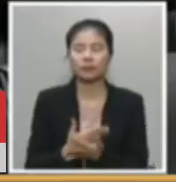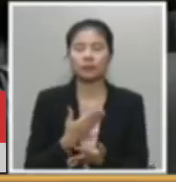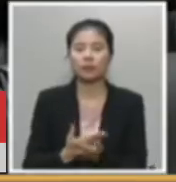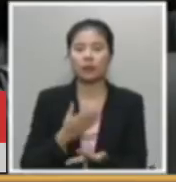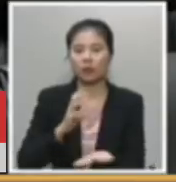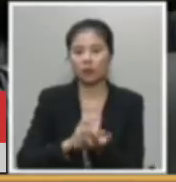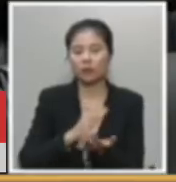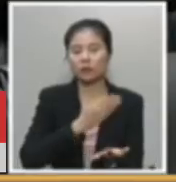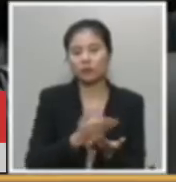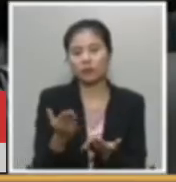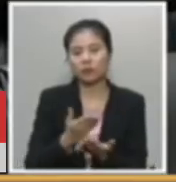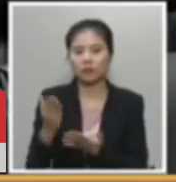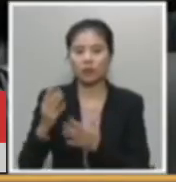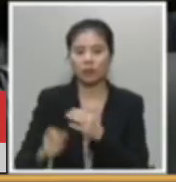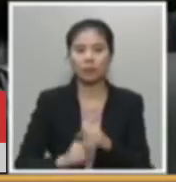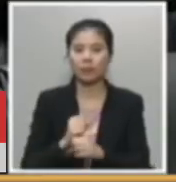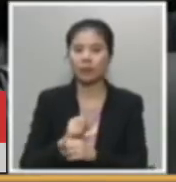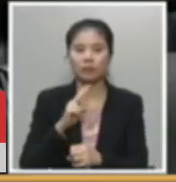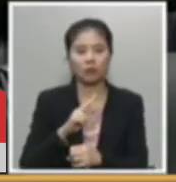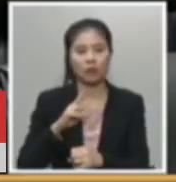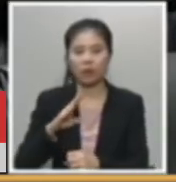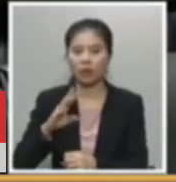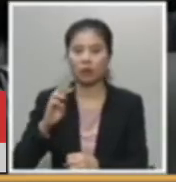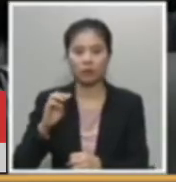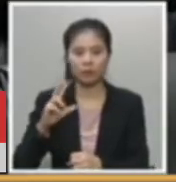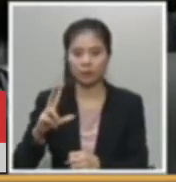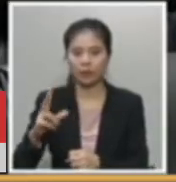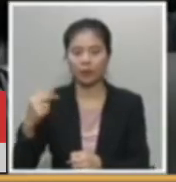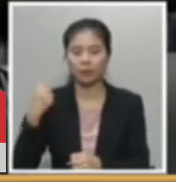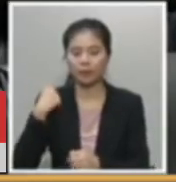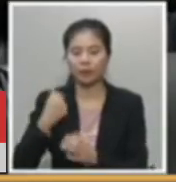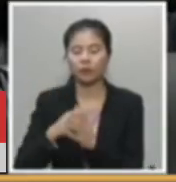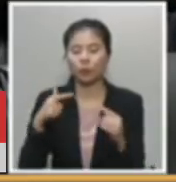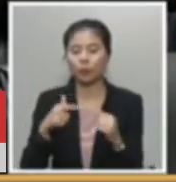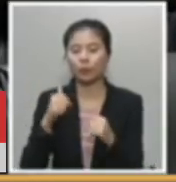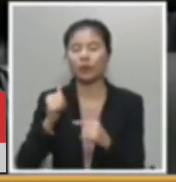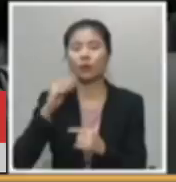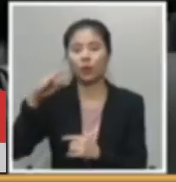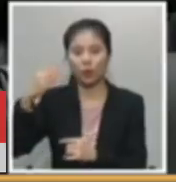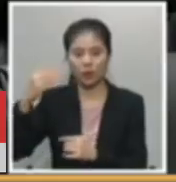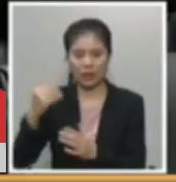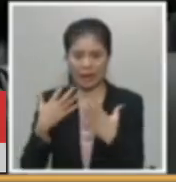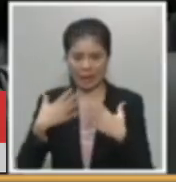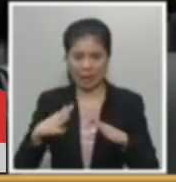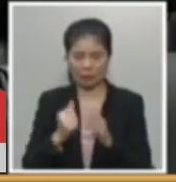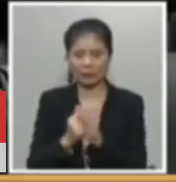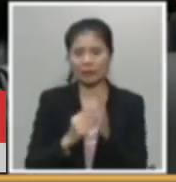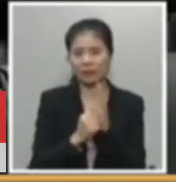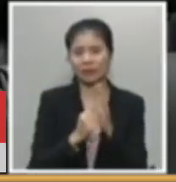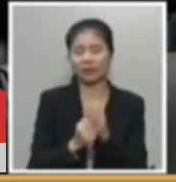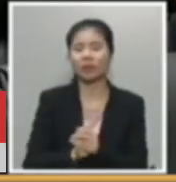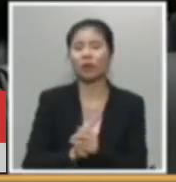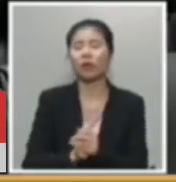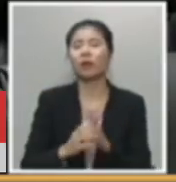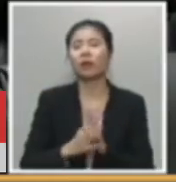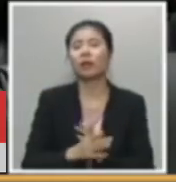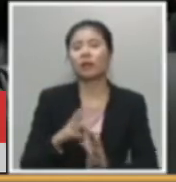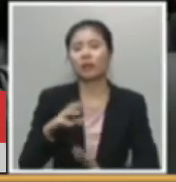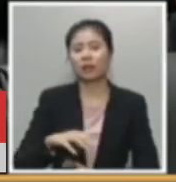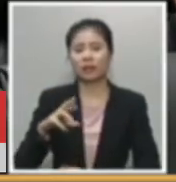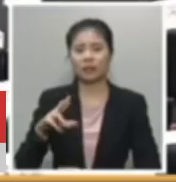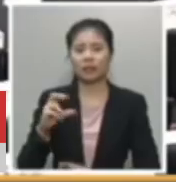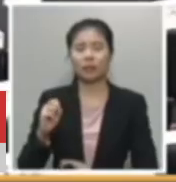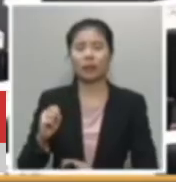ายปี2563ให้มันเหมาะสมก่อนแล้วค่อยนำเข้ามาเสนอต่อสภาครับขอบคุณครับท่านประธ